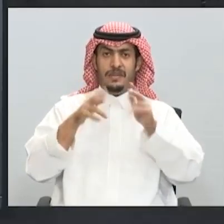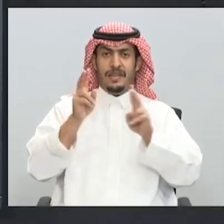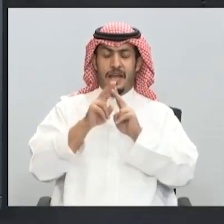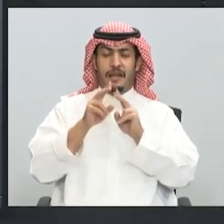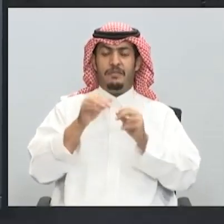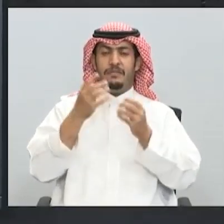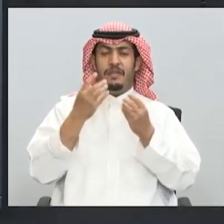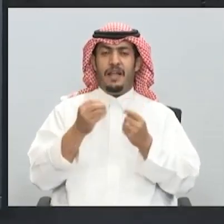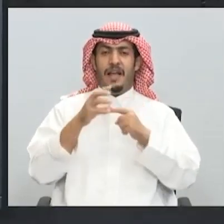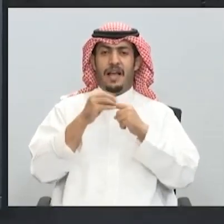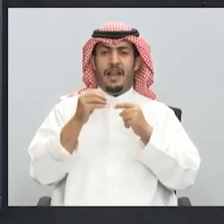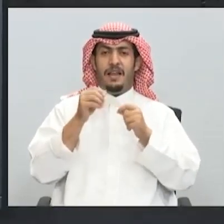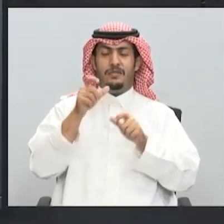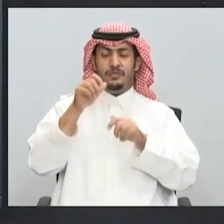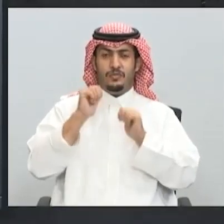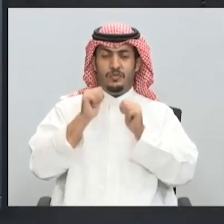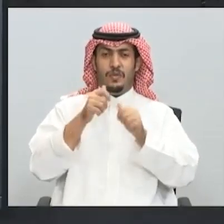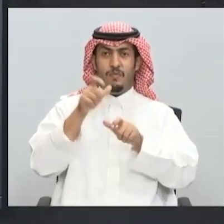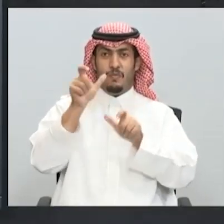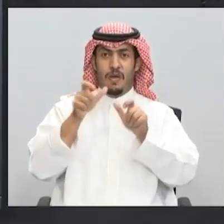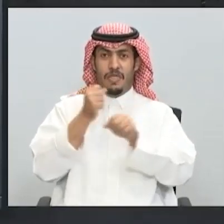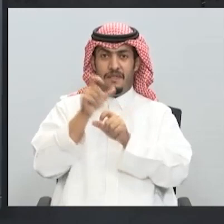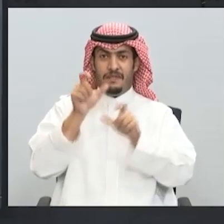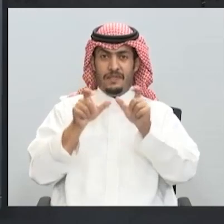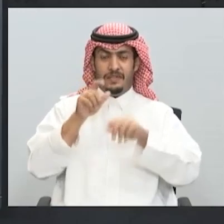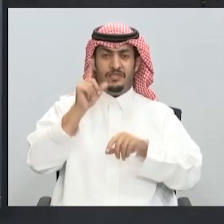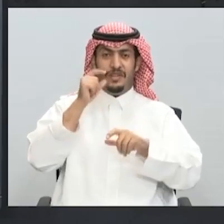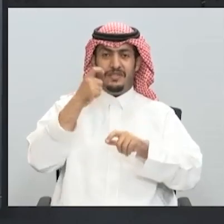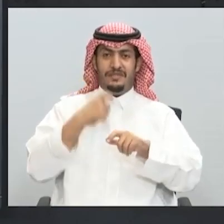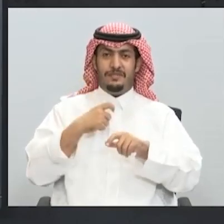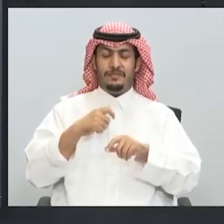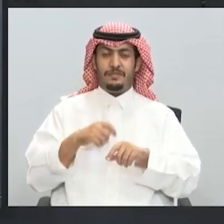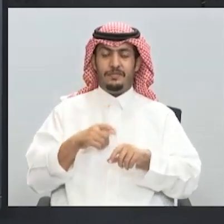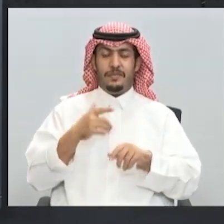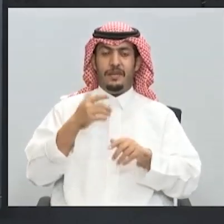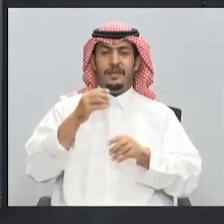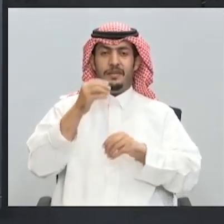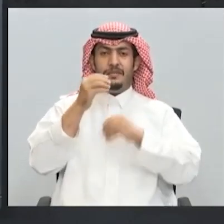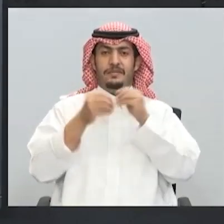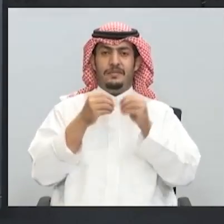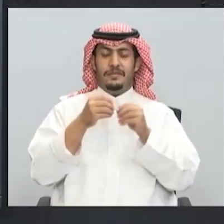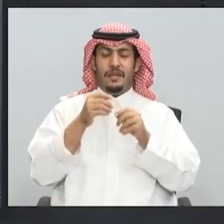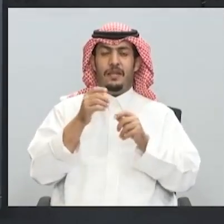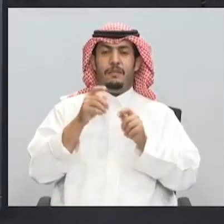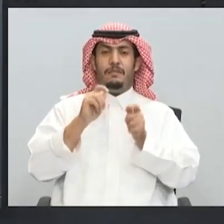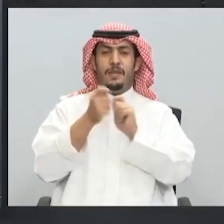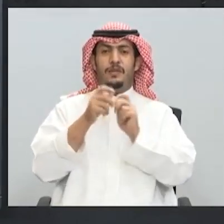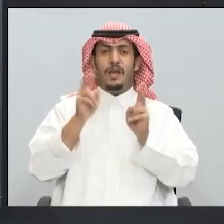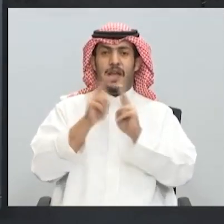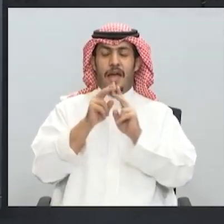قلل الاعتماد على الجهد مثلا موظف العامل وتمت استبداله بتقنيات